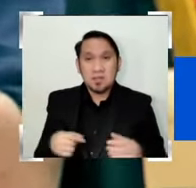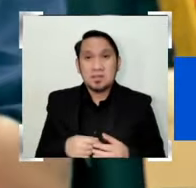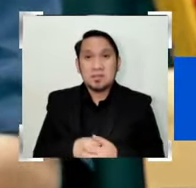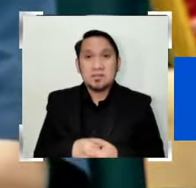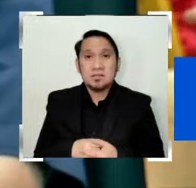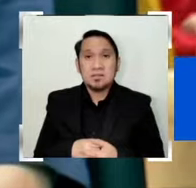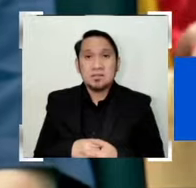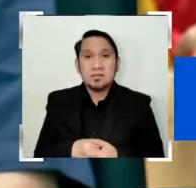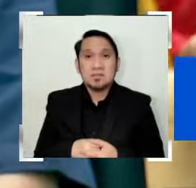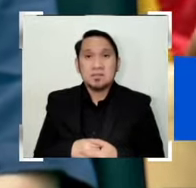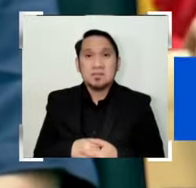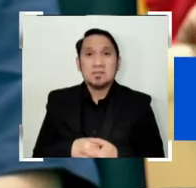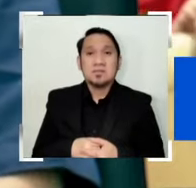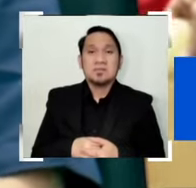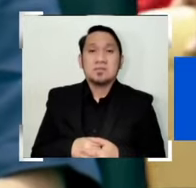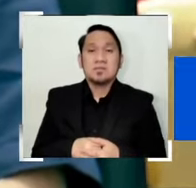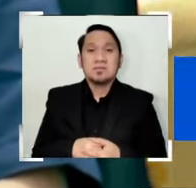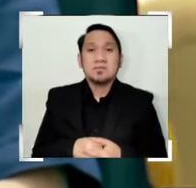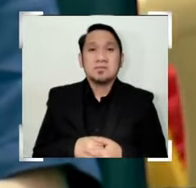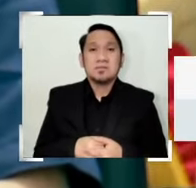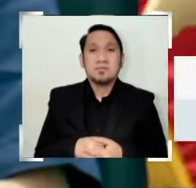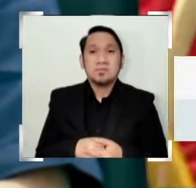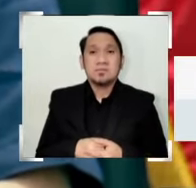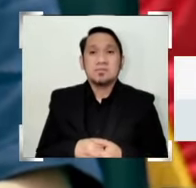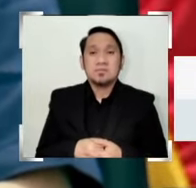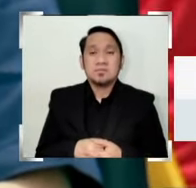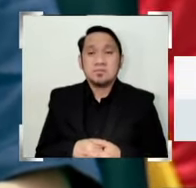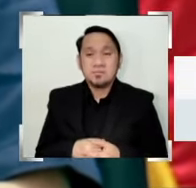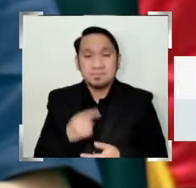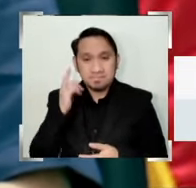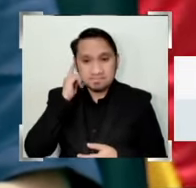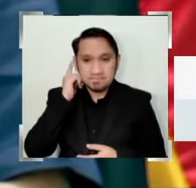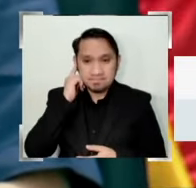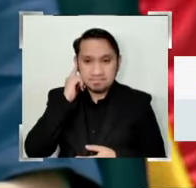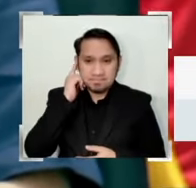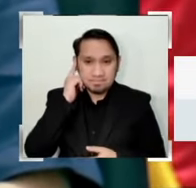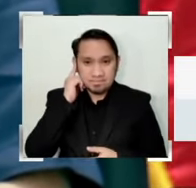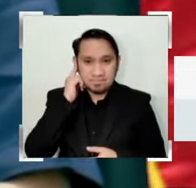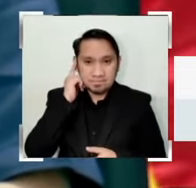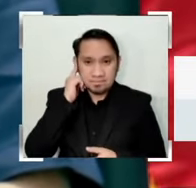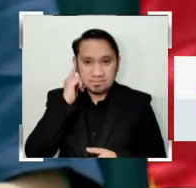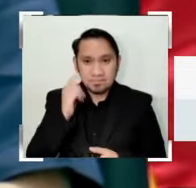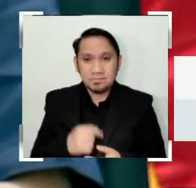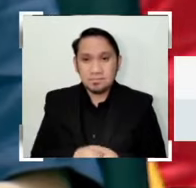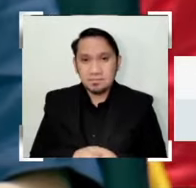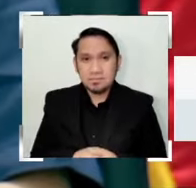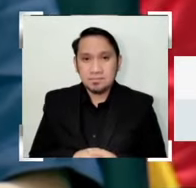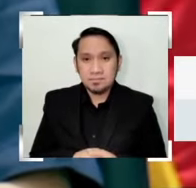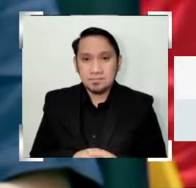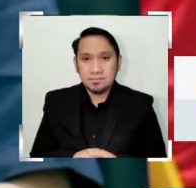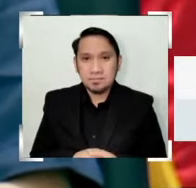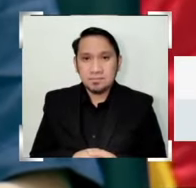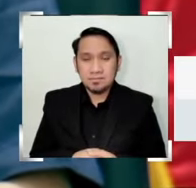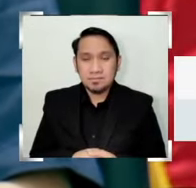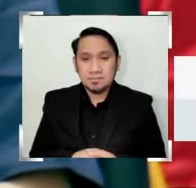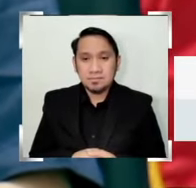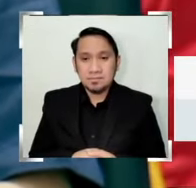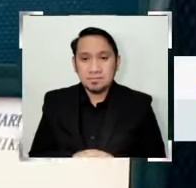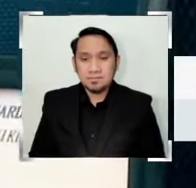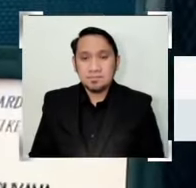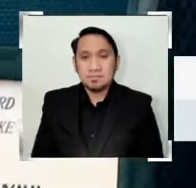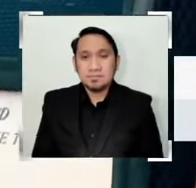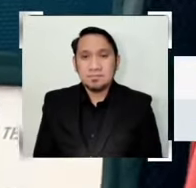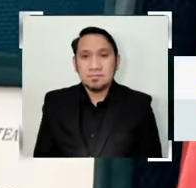National Strike Team, which is the special expert unit for oil removal and oil